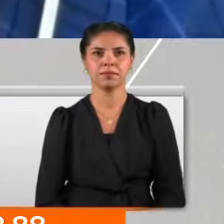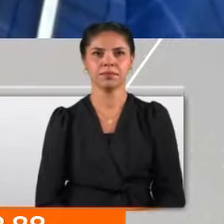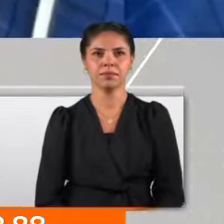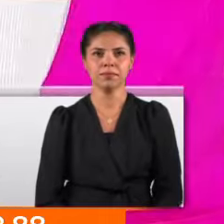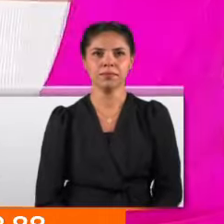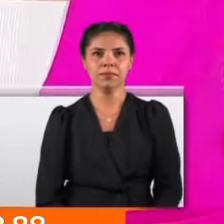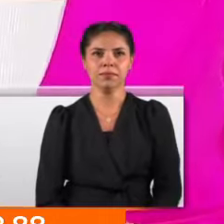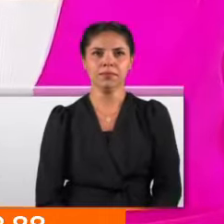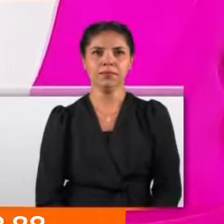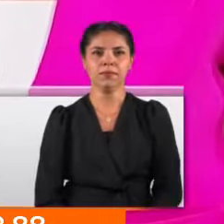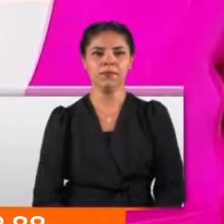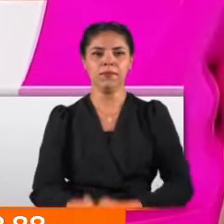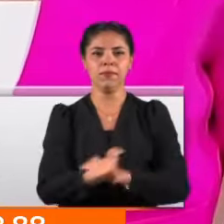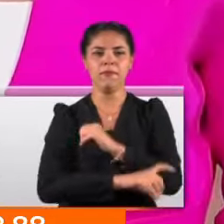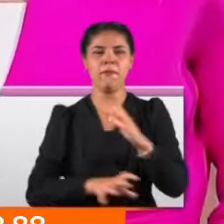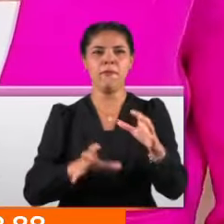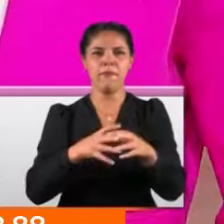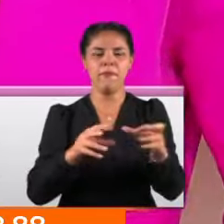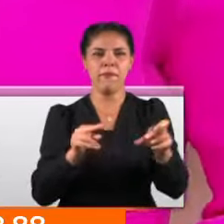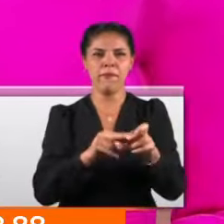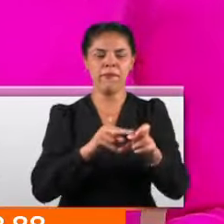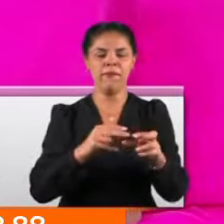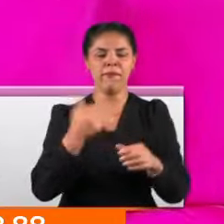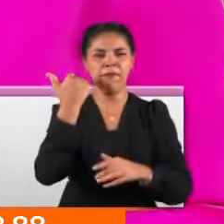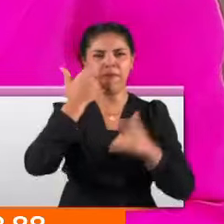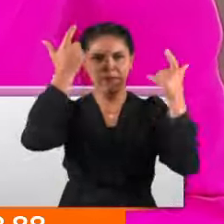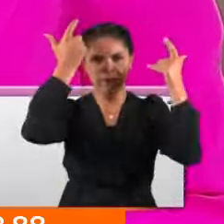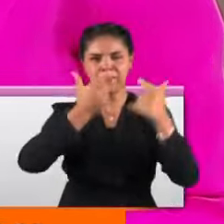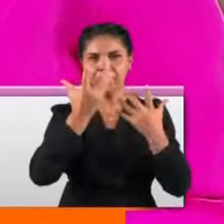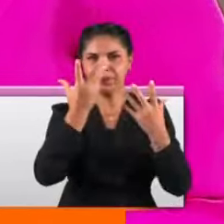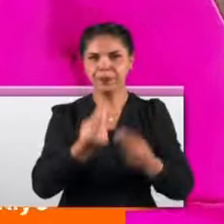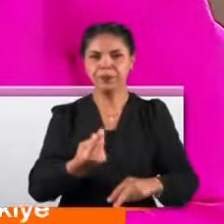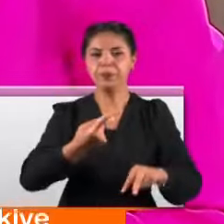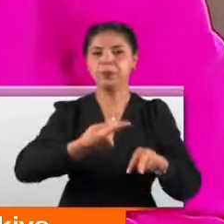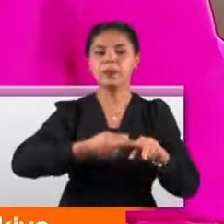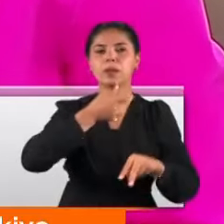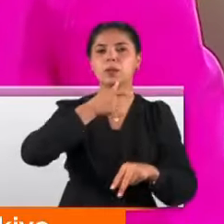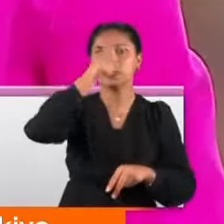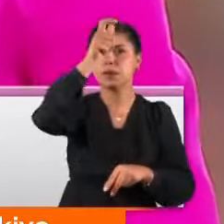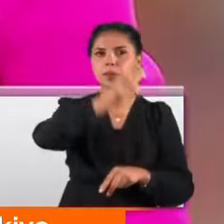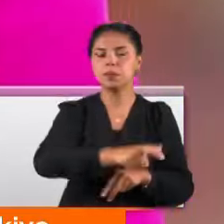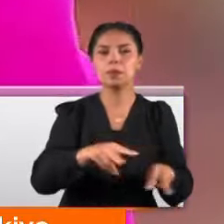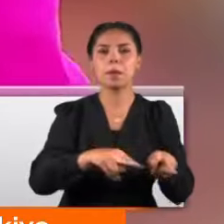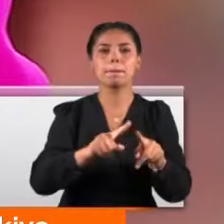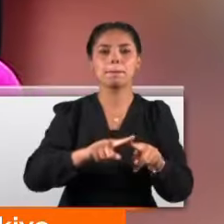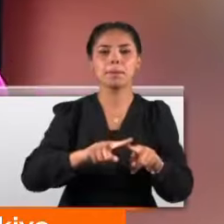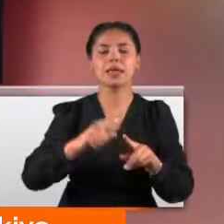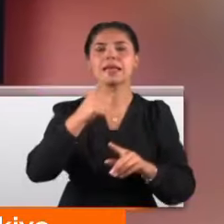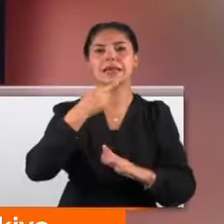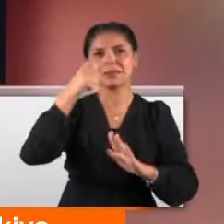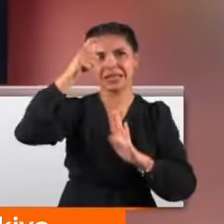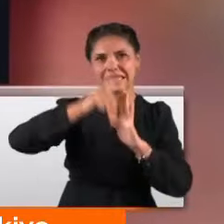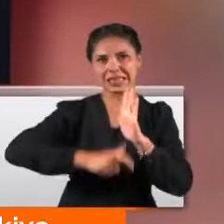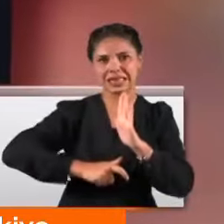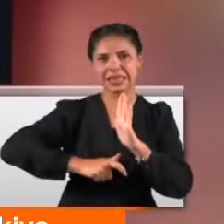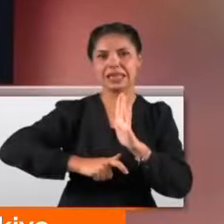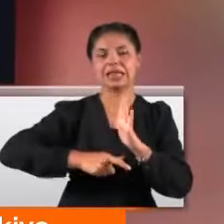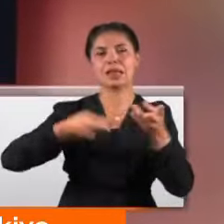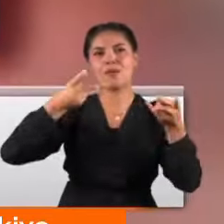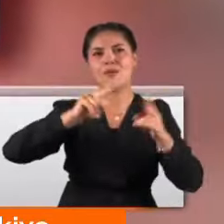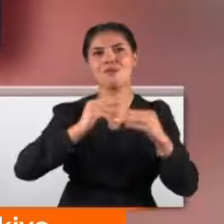süreci yürütüyorlar. Terör örgütü PKK'nın sözde sorumlularından Abdurrahman Çadırcı da MIT'in kırmızı listede üzerini